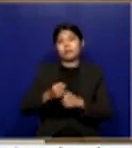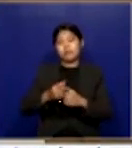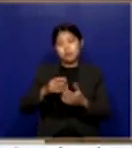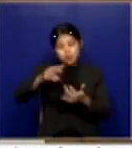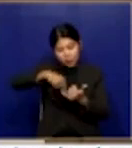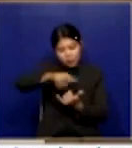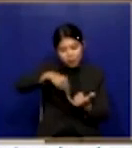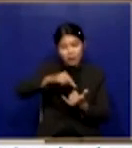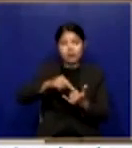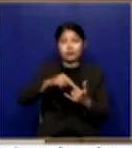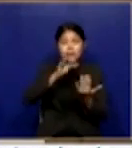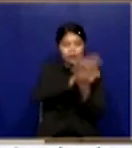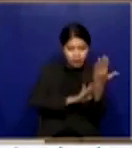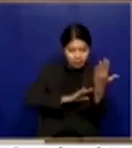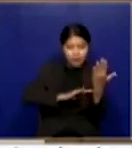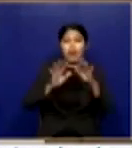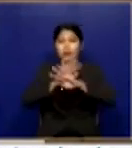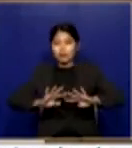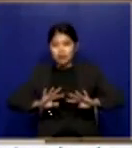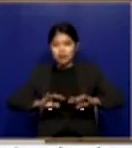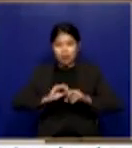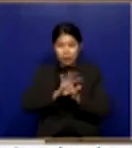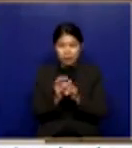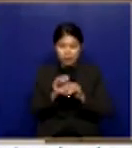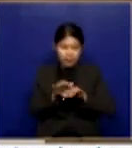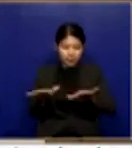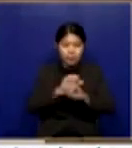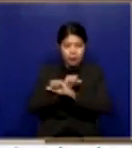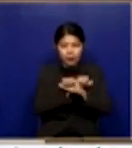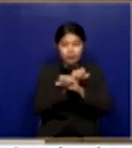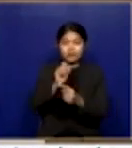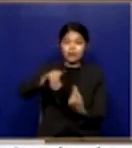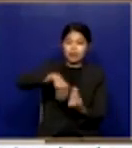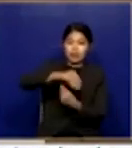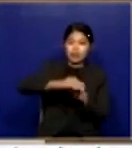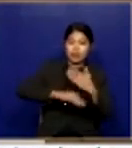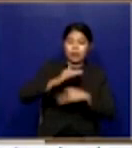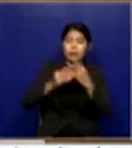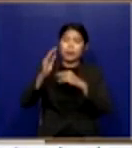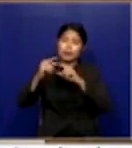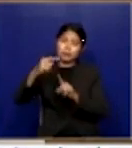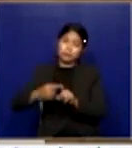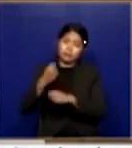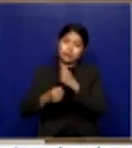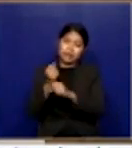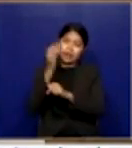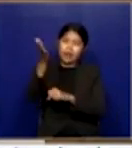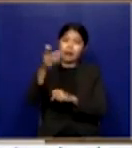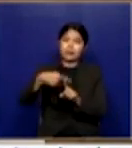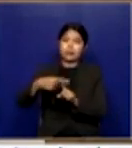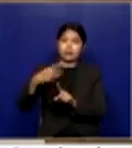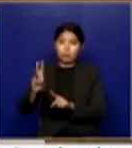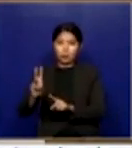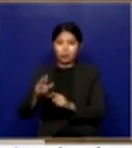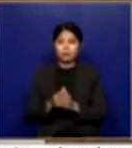เรานี้นะครับเพื่อจะควบคุมการระบาดได้แล้วcircuitทั่วโลกเริ่มฟื้นตัวในการปีหน้าถ้ามา